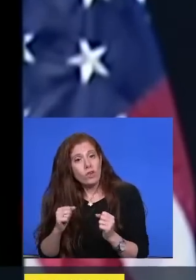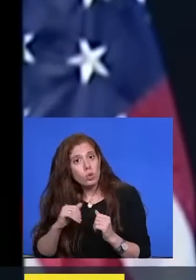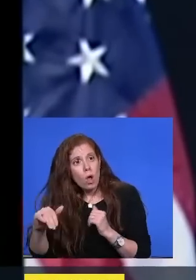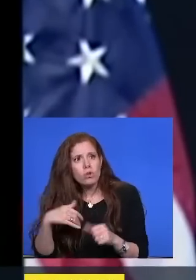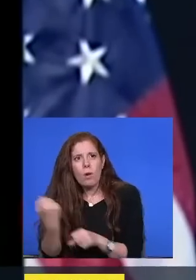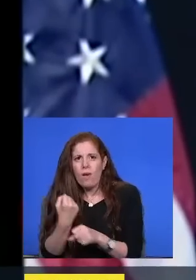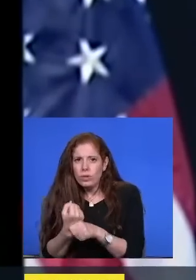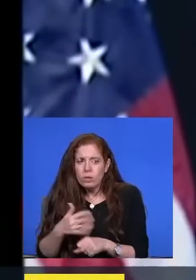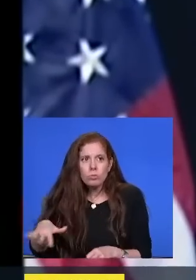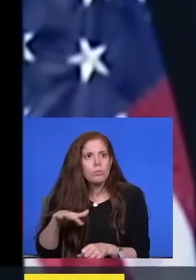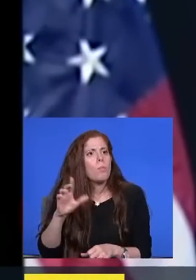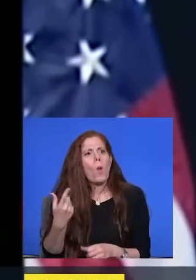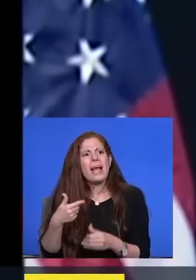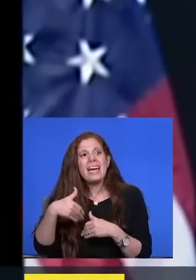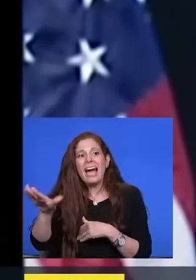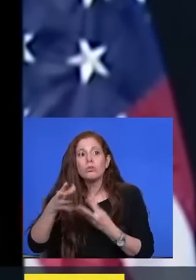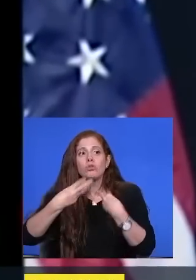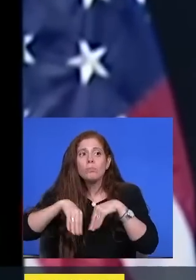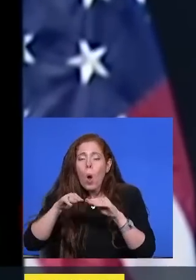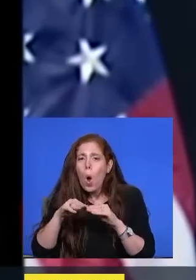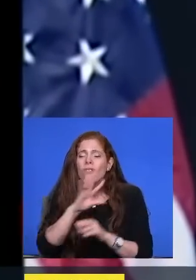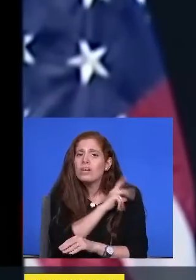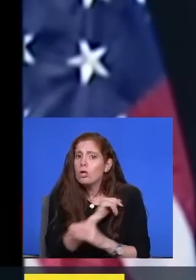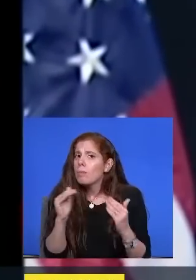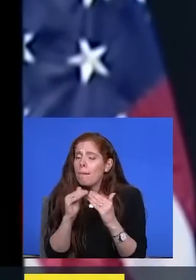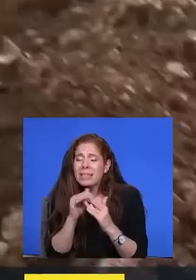Bank or displace Palestinian families from their homes.